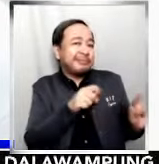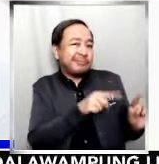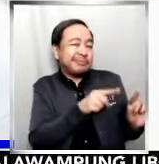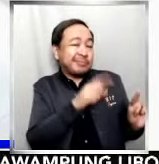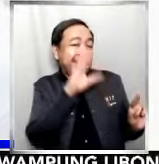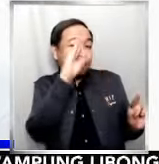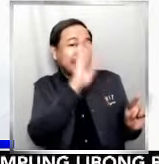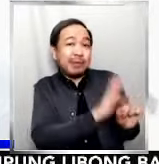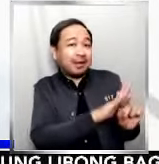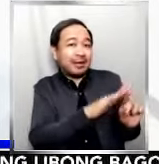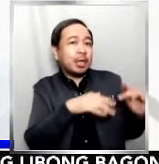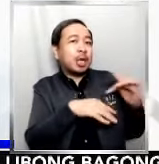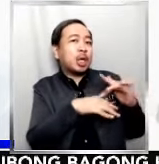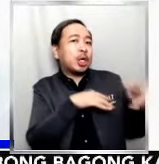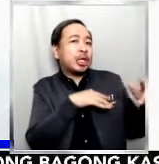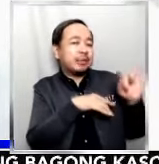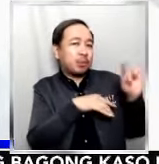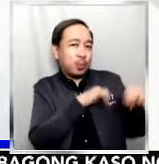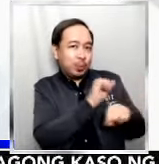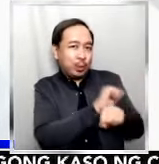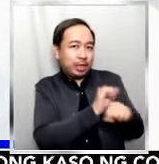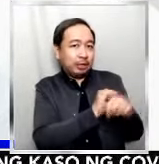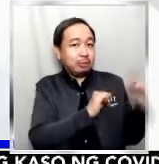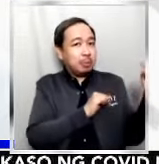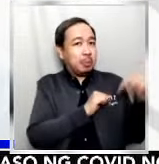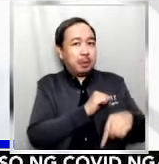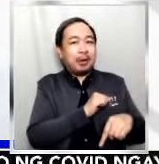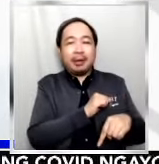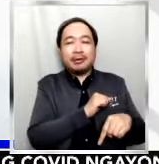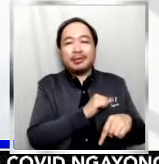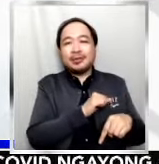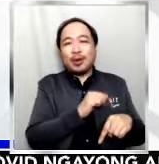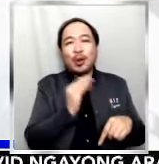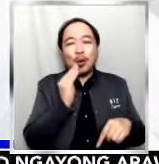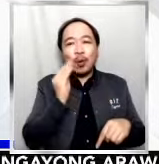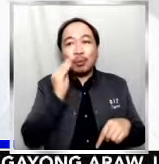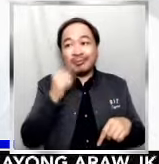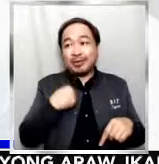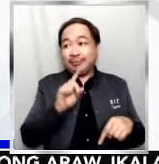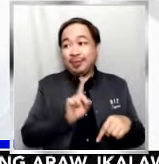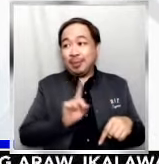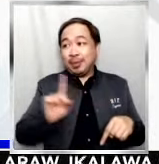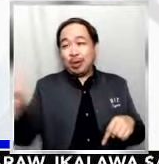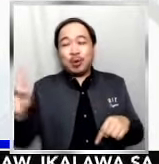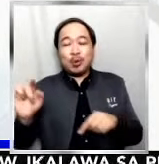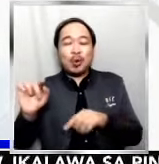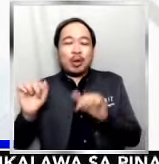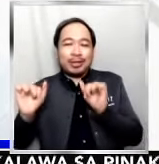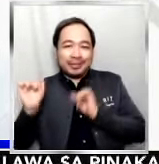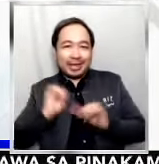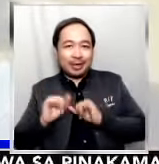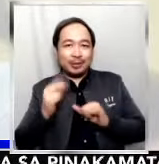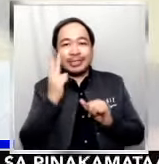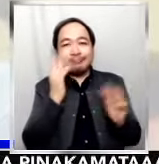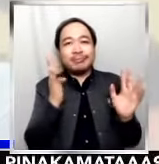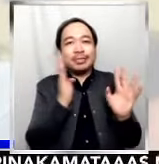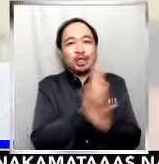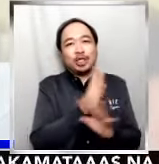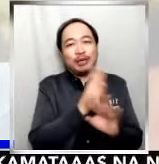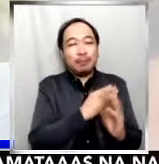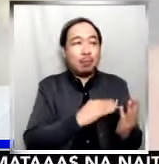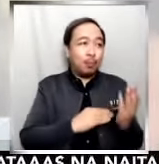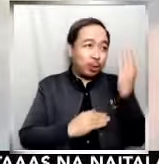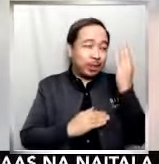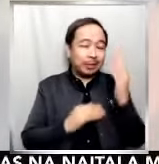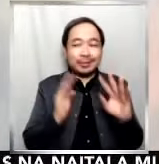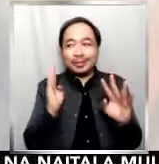para maaga siyang uuwi. Tapos ako naman. So sulitan kami. May morning shift, may evening shift. Ganun lang. Nelson